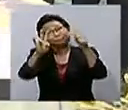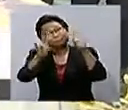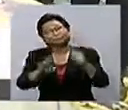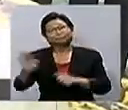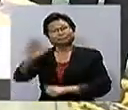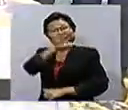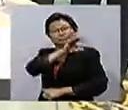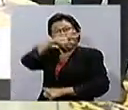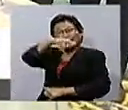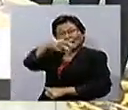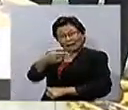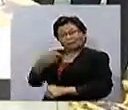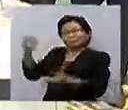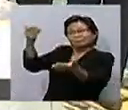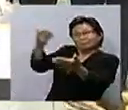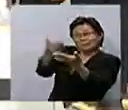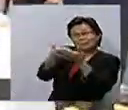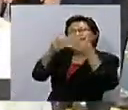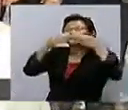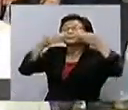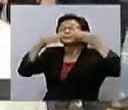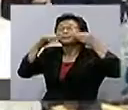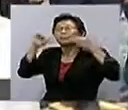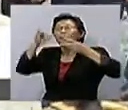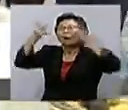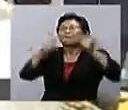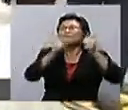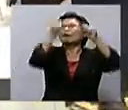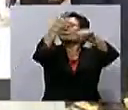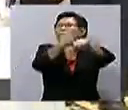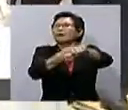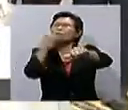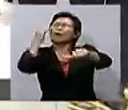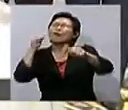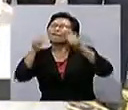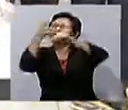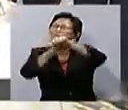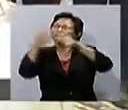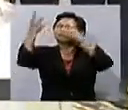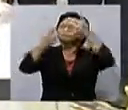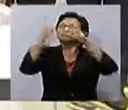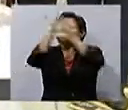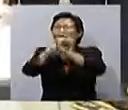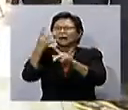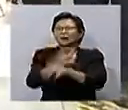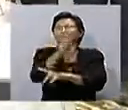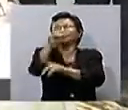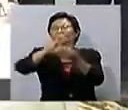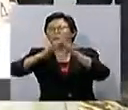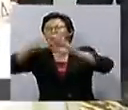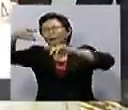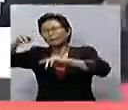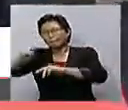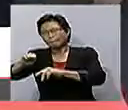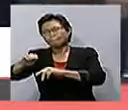selaku pengerusi Pakatan Harapan tiba di Kuching semalam. Ia lawatan pertama Tun Dr. Mahathir ke Sarawak selepas kali kedua menjadi Perdana